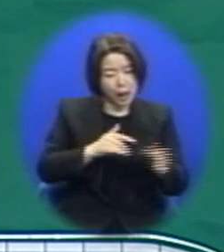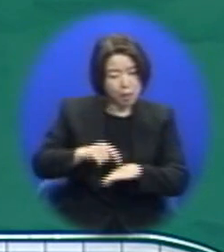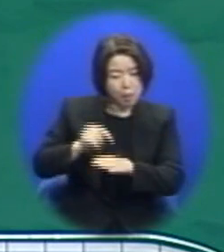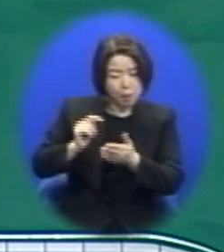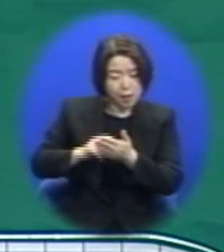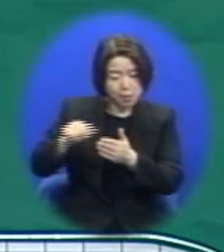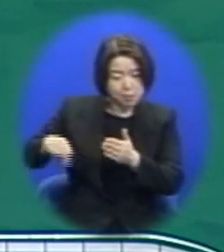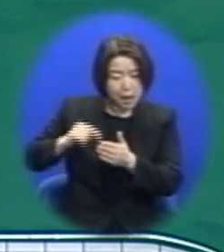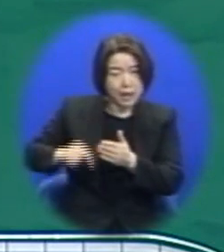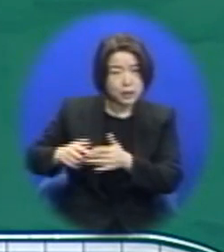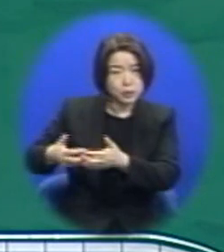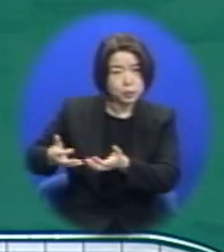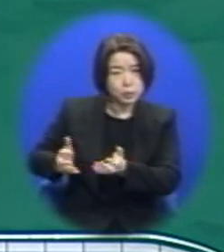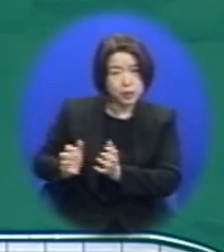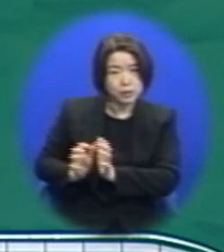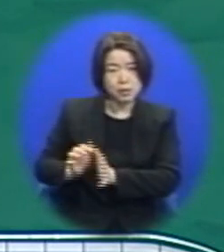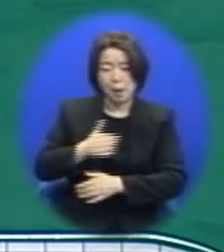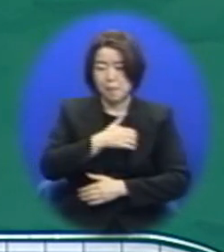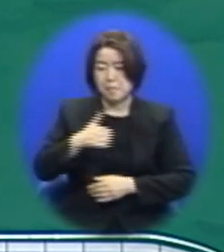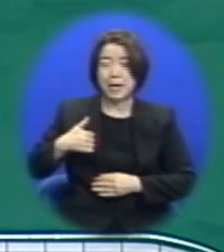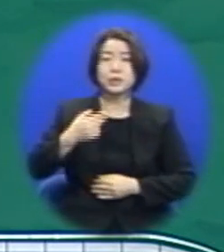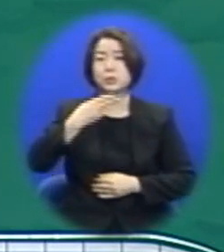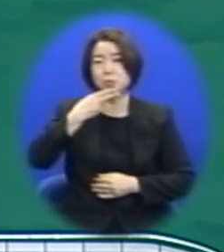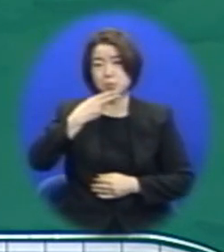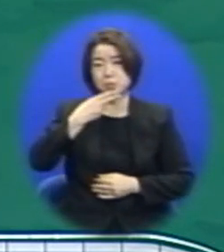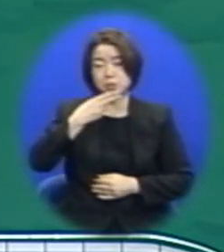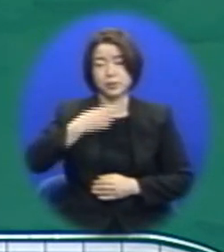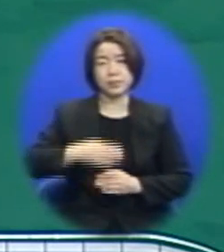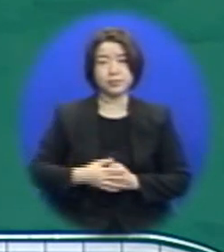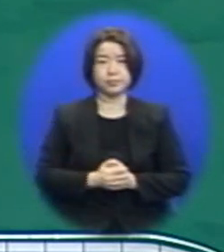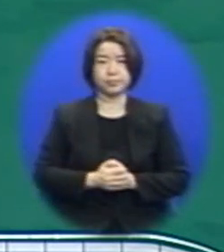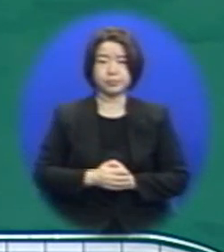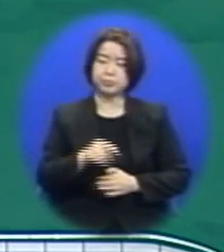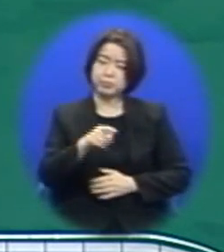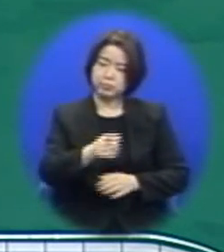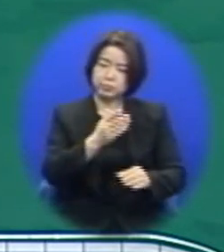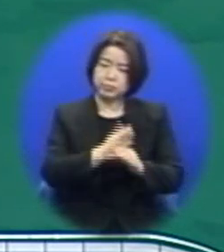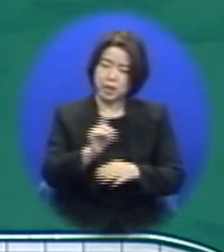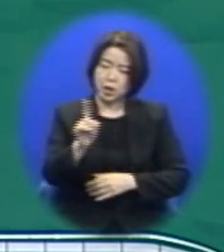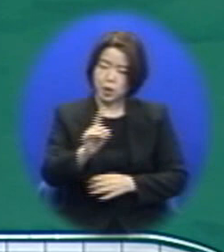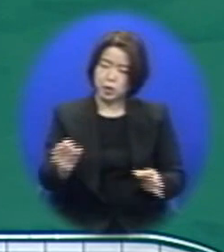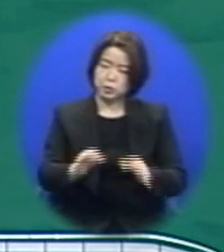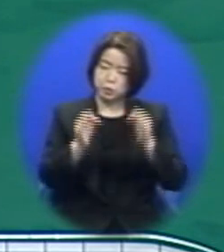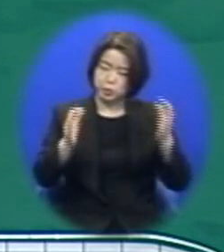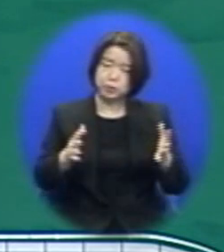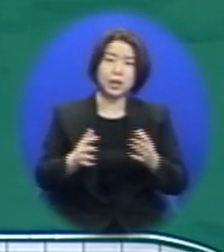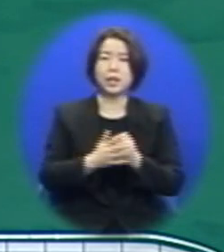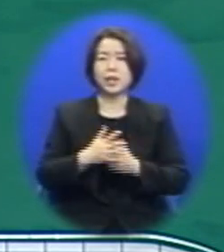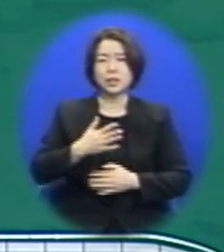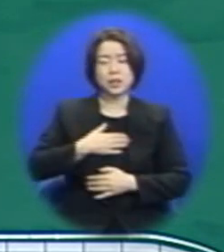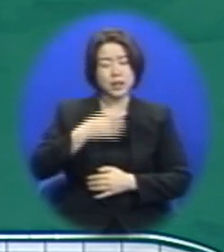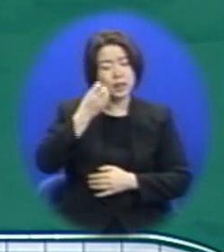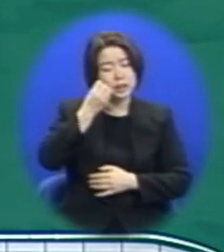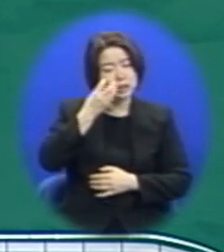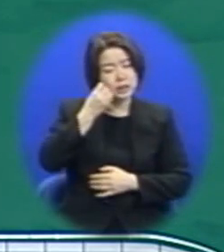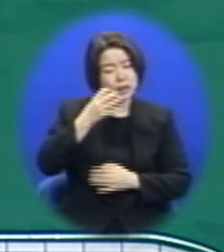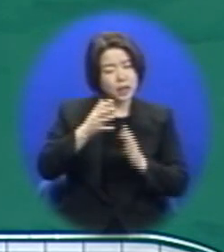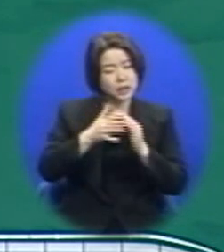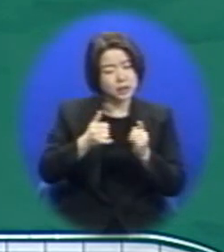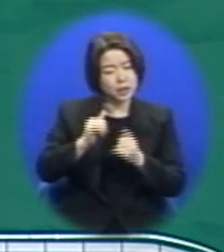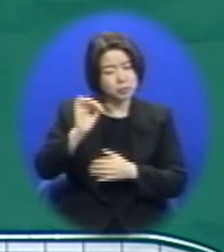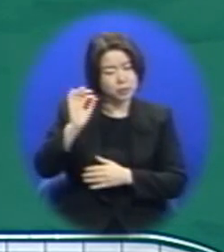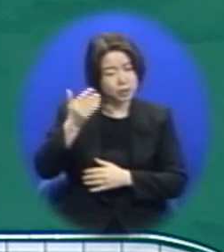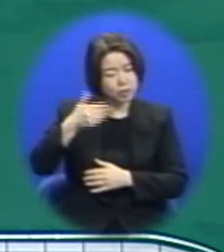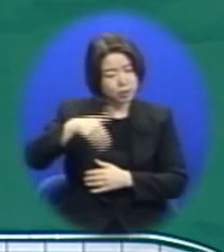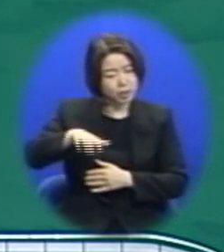여전히 만족이 안 되는 거예요. 그러다가 어느 순간에 내가 이상한 사람이